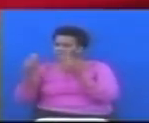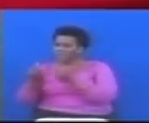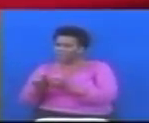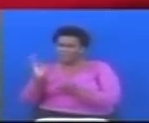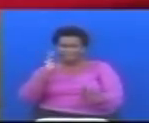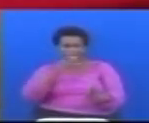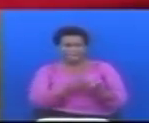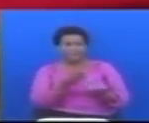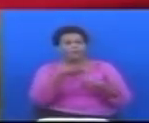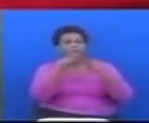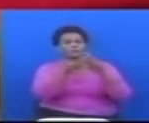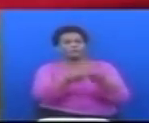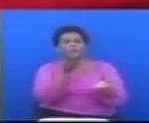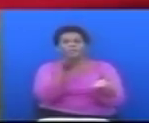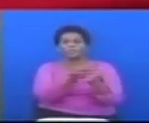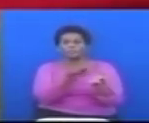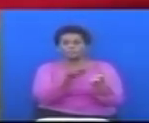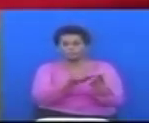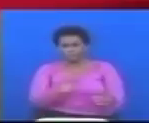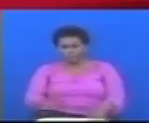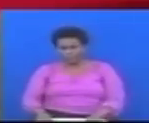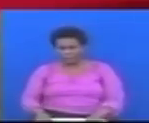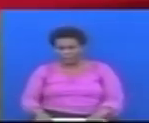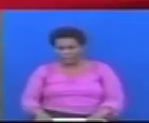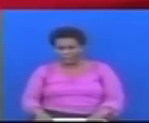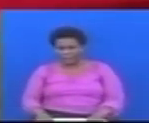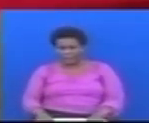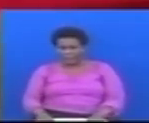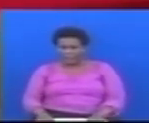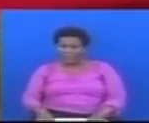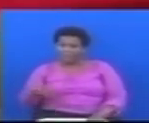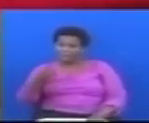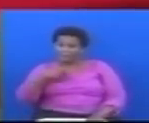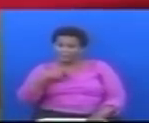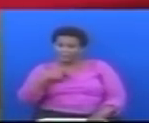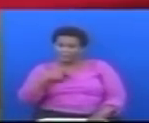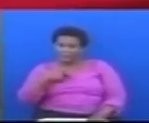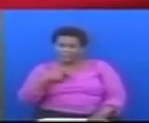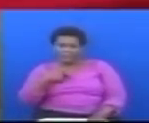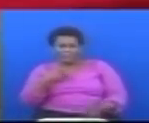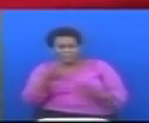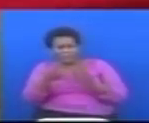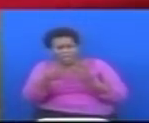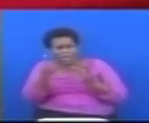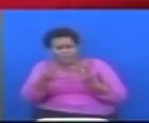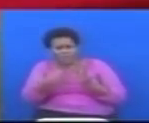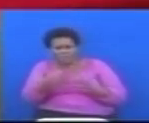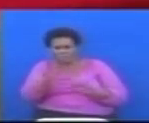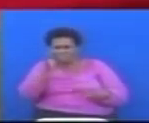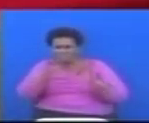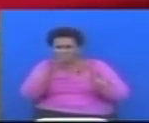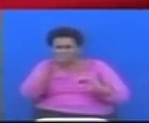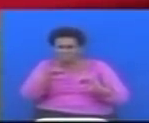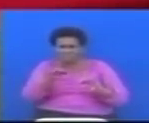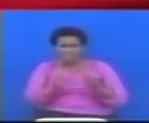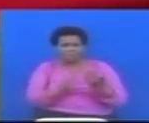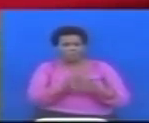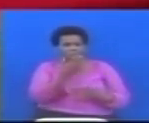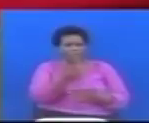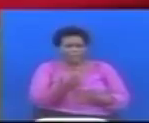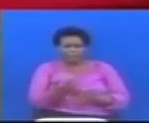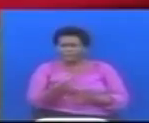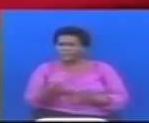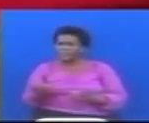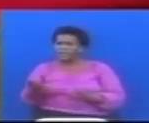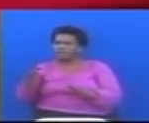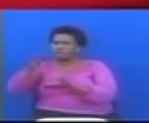hatuna takwimu ambazo zinaonyesha matukio ni mangapi na kiasi gani yamehukumiwa, lakini kwa taarifa chache ambazo nazo ni matukio machache